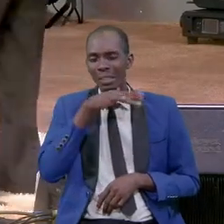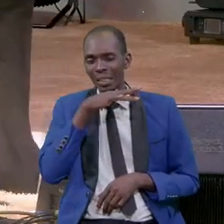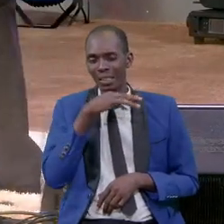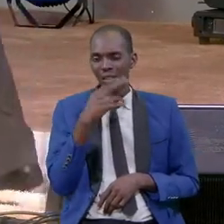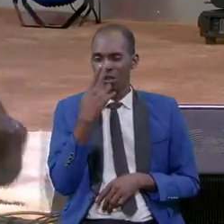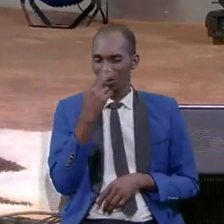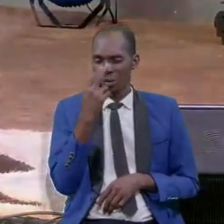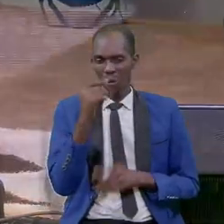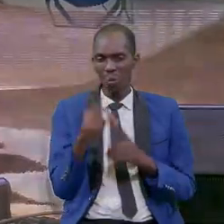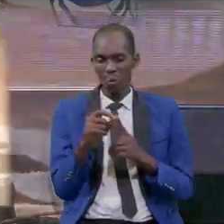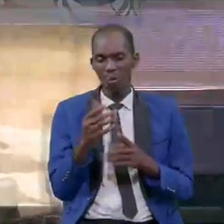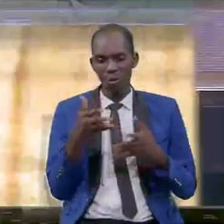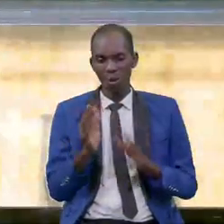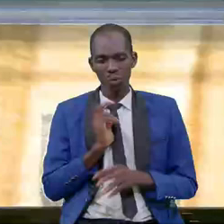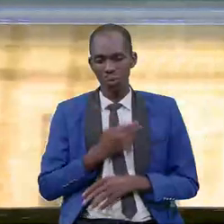sales.